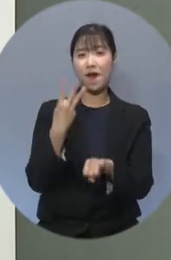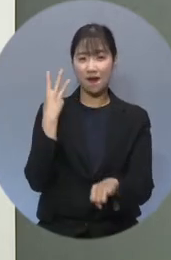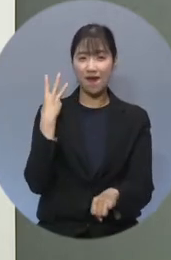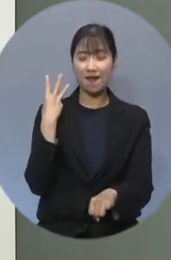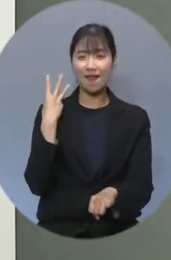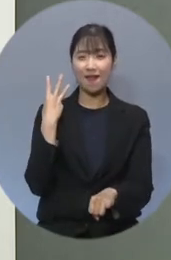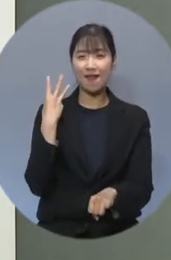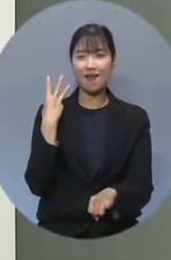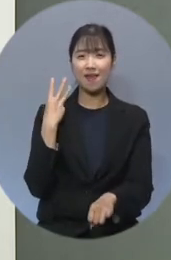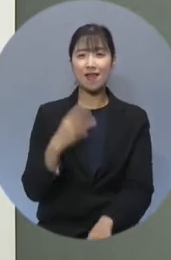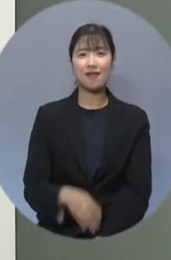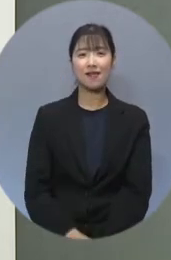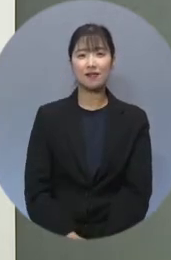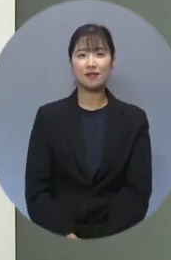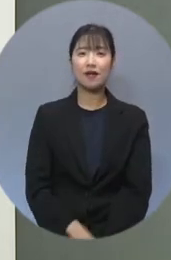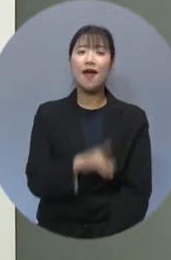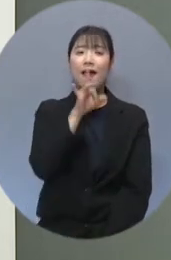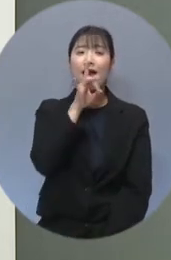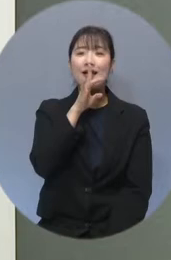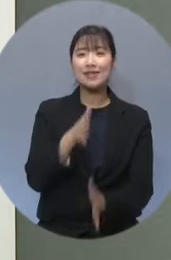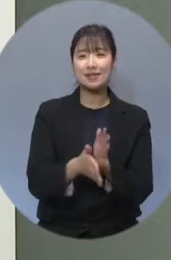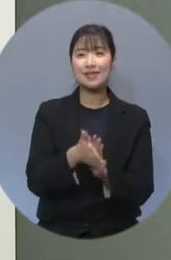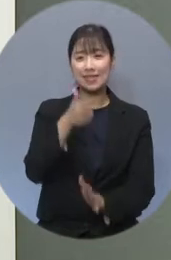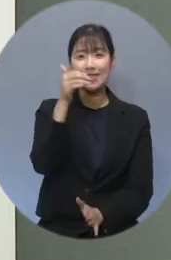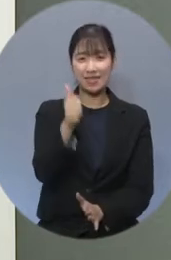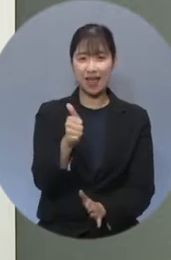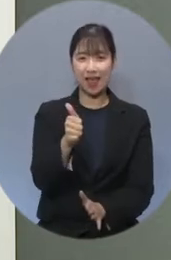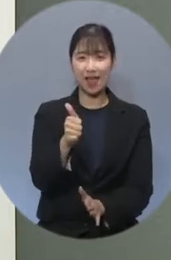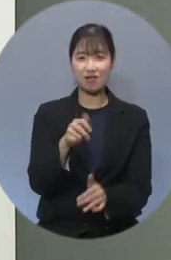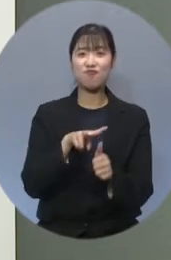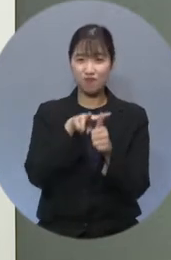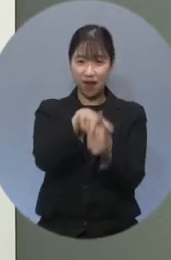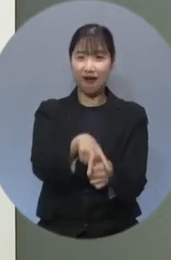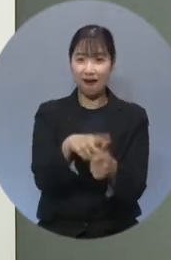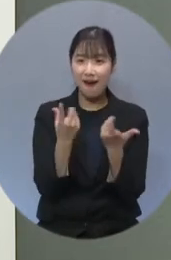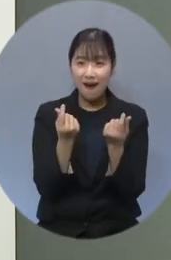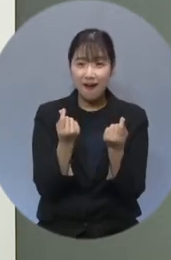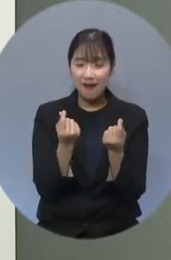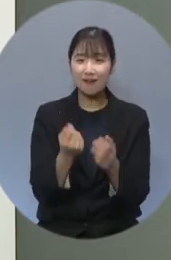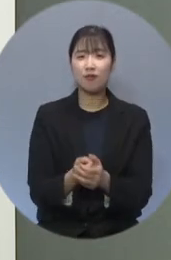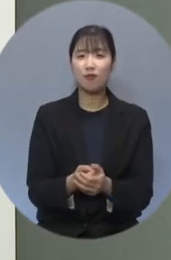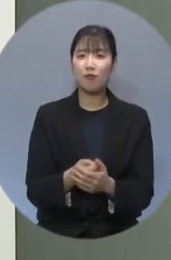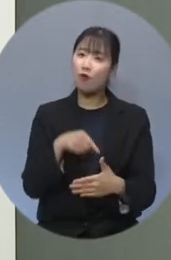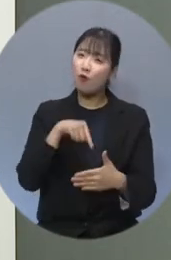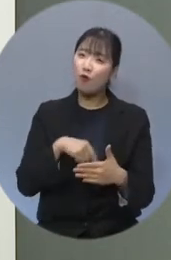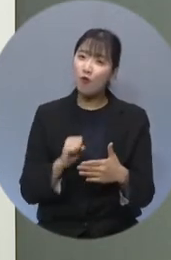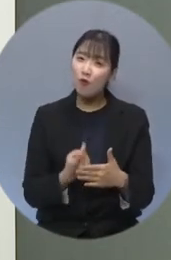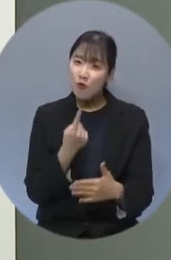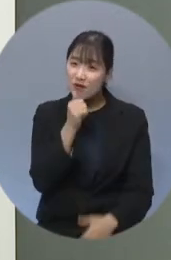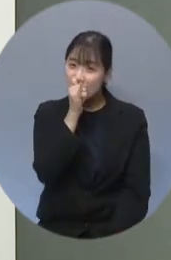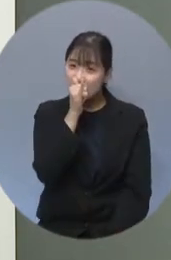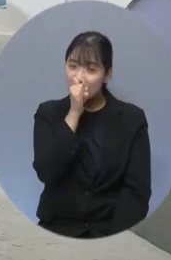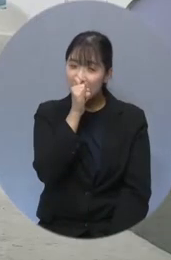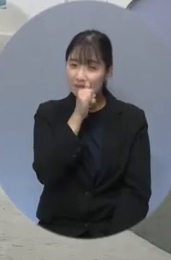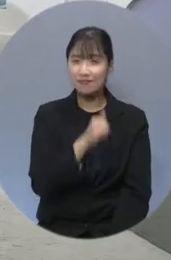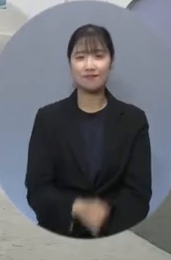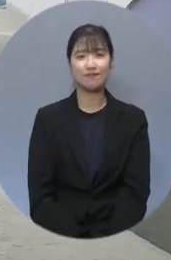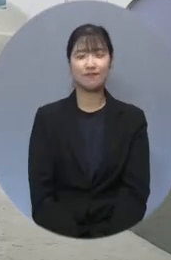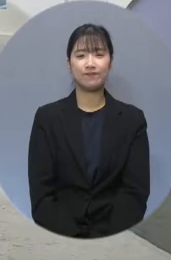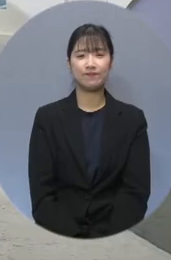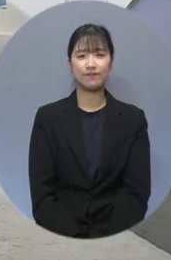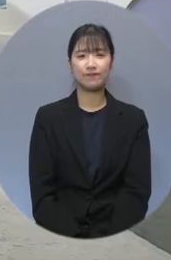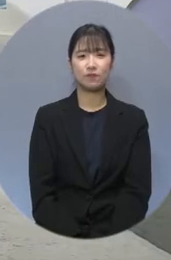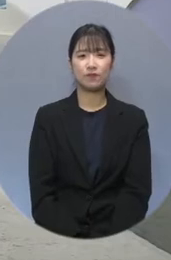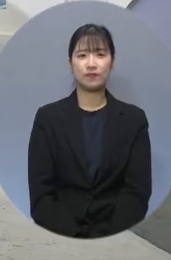네. 강릉시장으로 출마를 하셨잖아요. 네, 그렇습니다. 네. 어떤 동기가 있습니까?